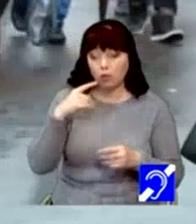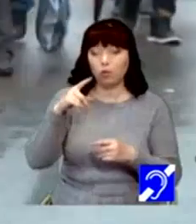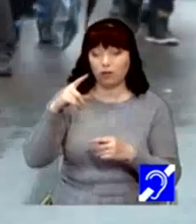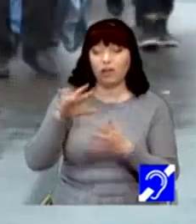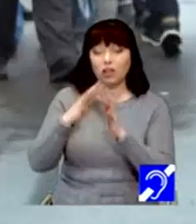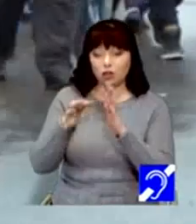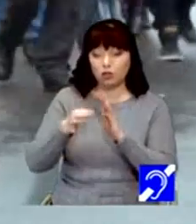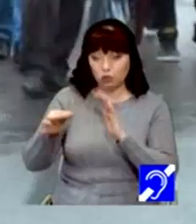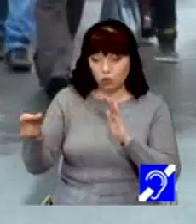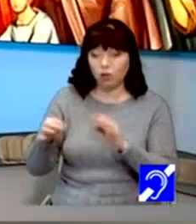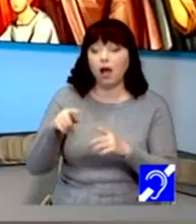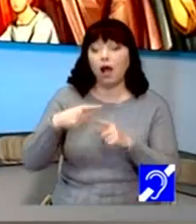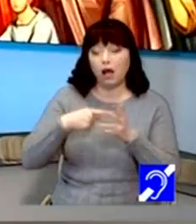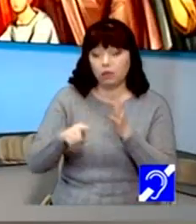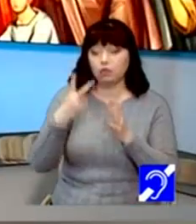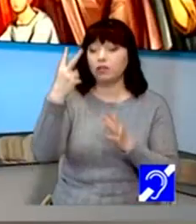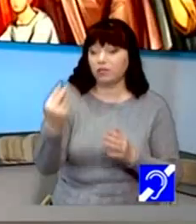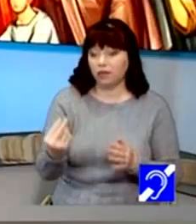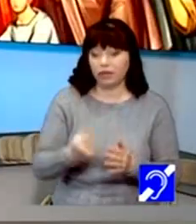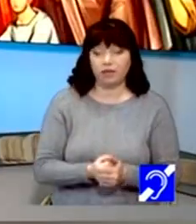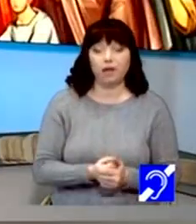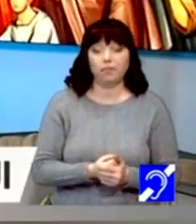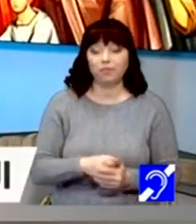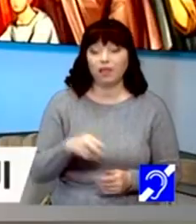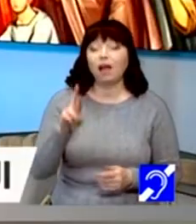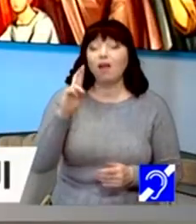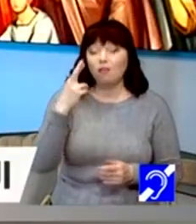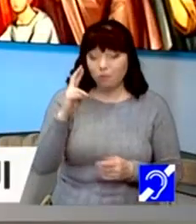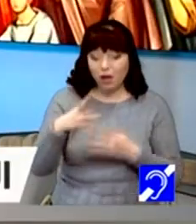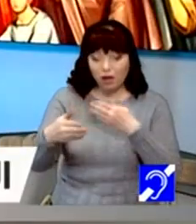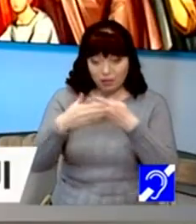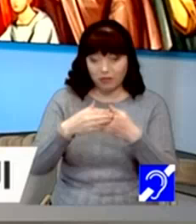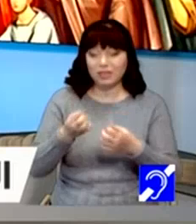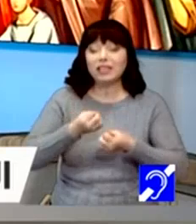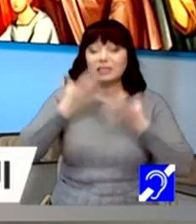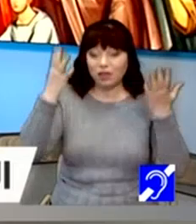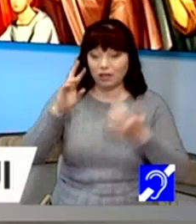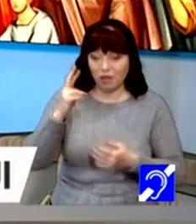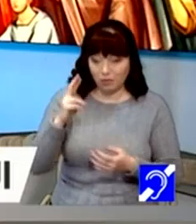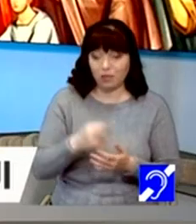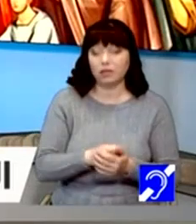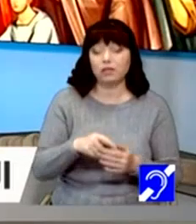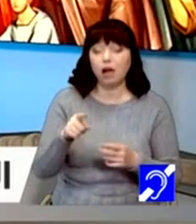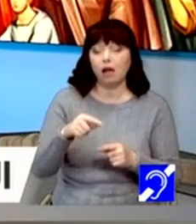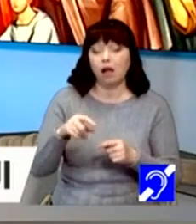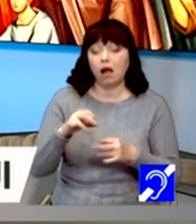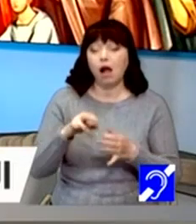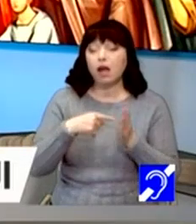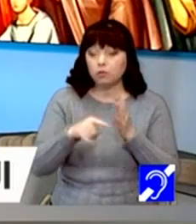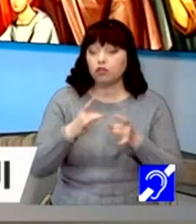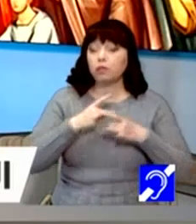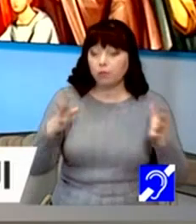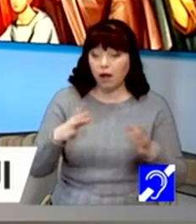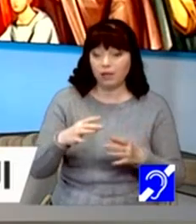zile în Vinerea din săptămâna luminată creștinii ortodocși prăznuiesc Izvorul Tămăduirii